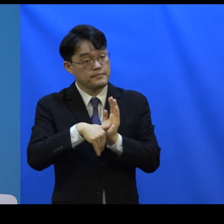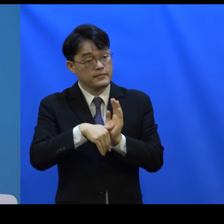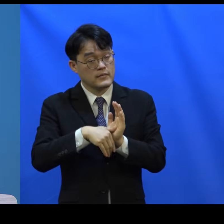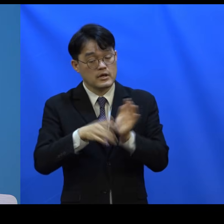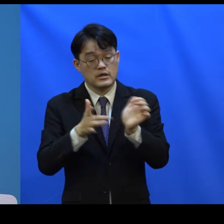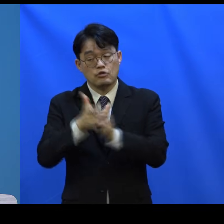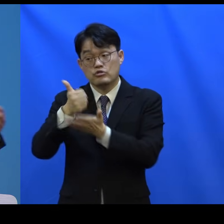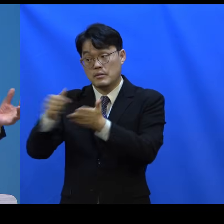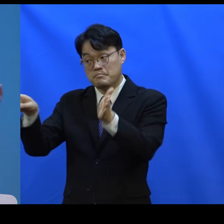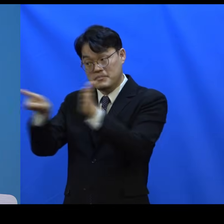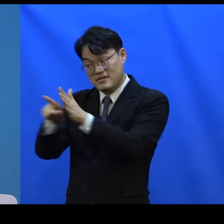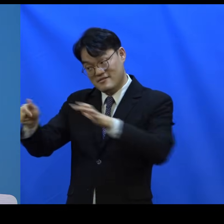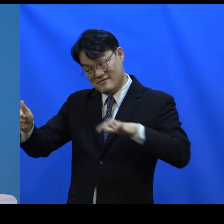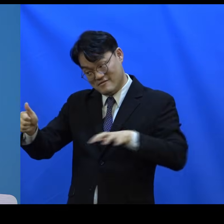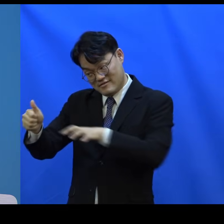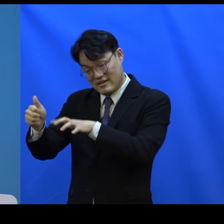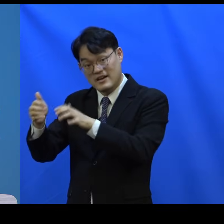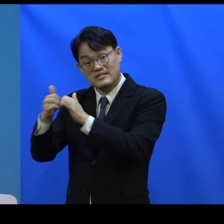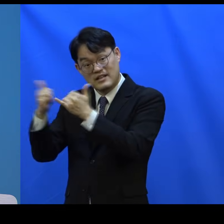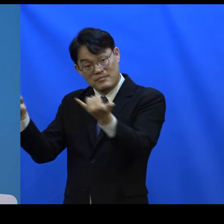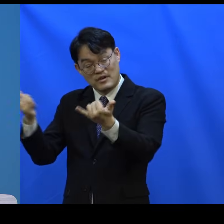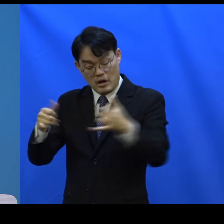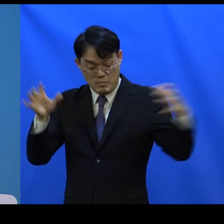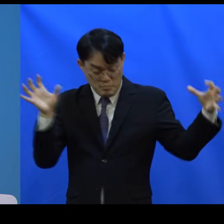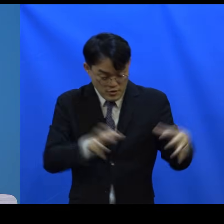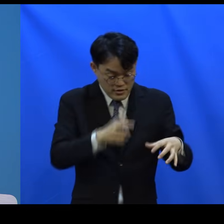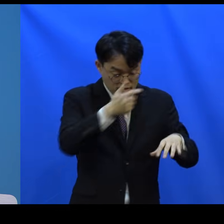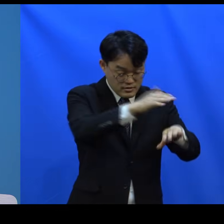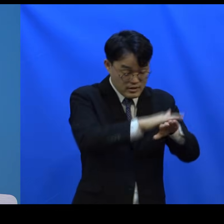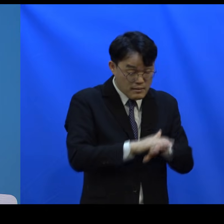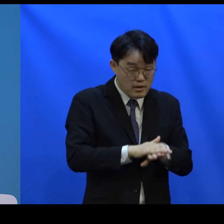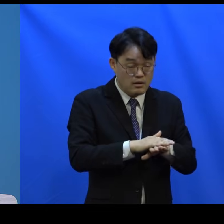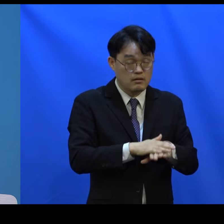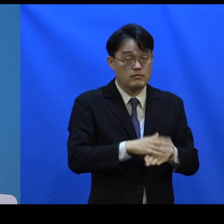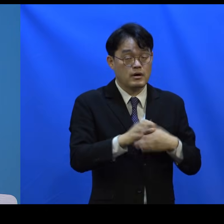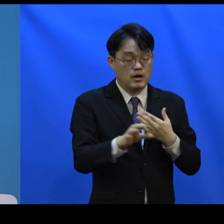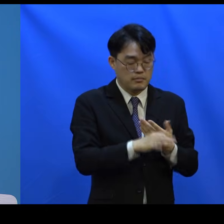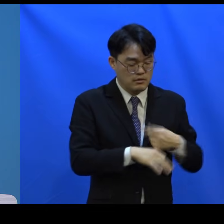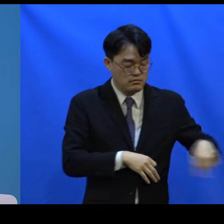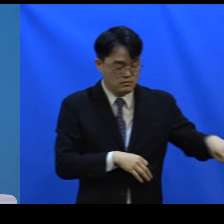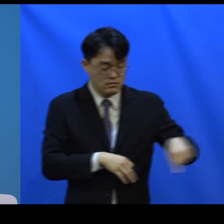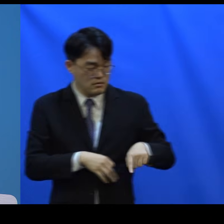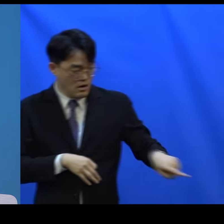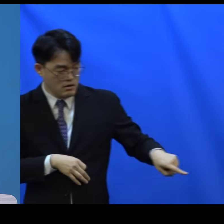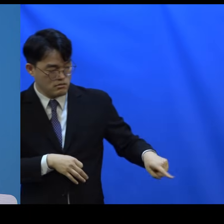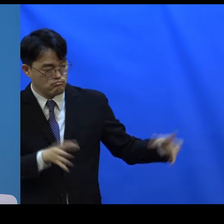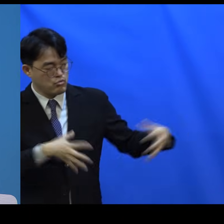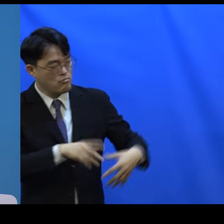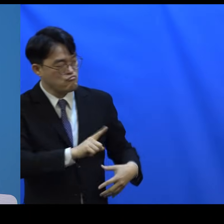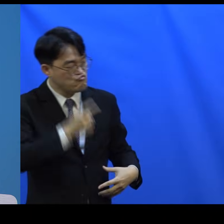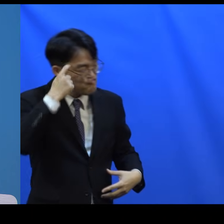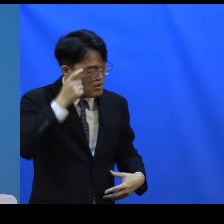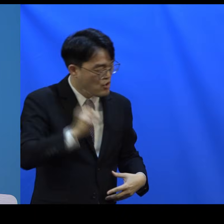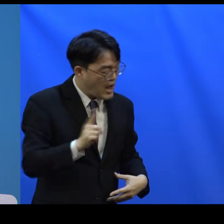예배를 드리면 사람들이 안 믿는 이 이교도의 문화 속에서 이 믿는 사람들을 핍박하는 시대였기